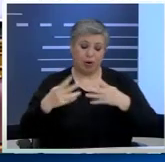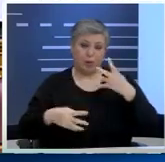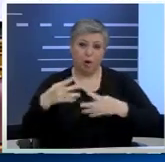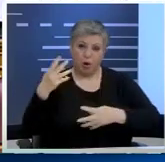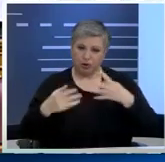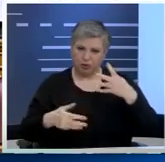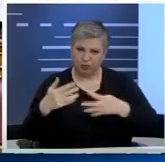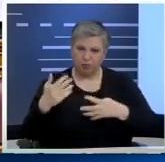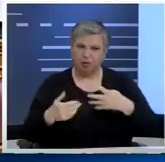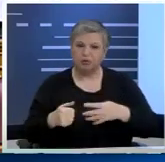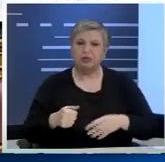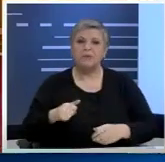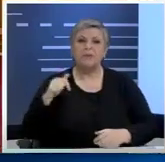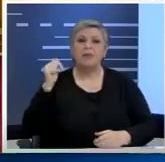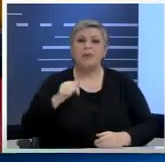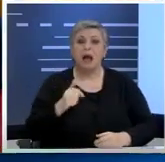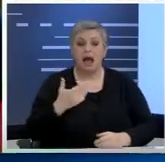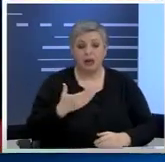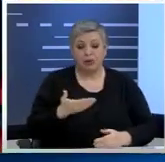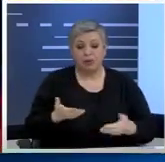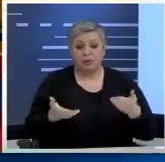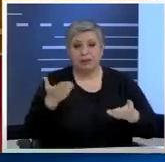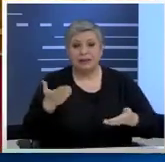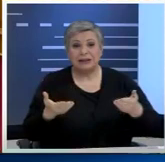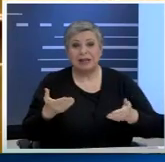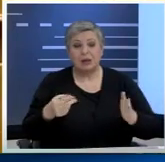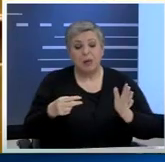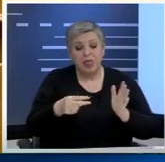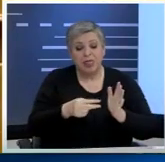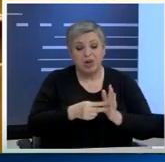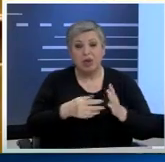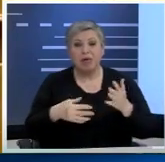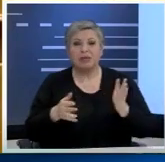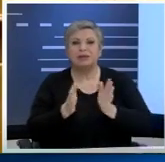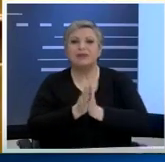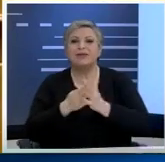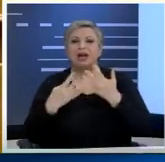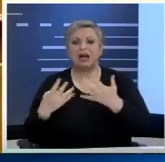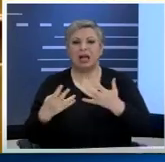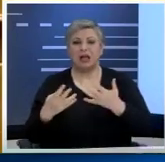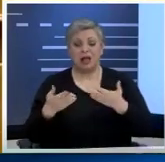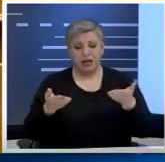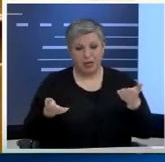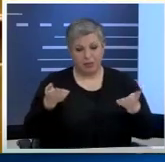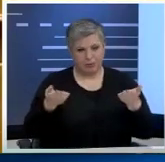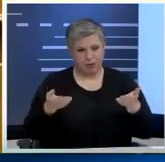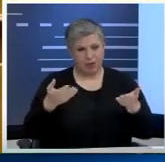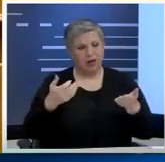παρακαλώ. Σας παρακαλώ. Με αυτό του προϋπολογισμού του 2019 θα αναφερθώ μόνο σε